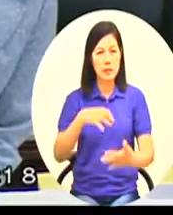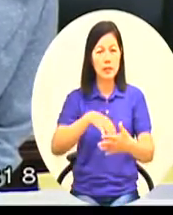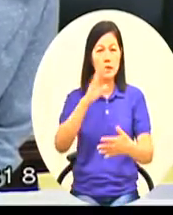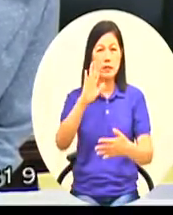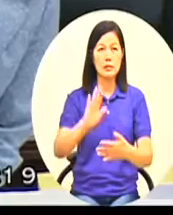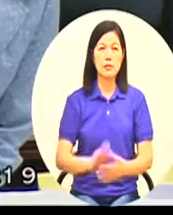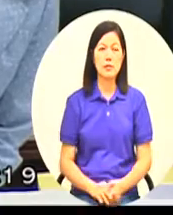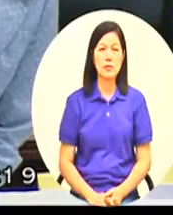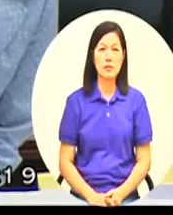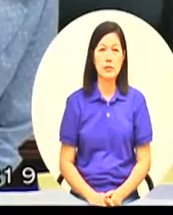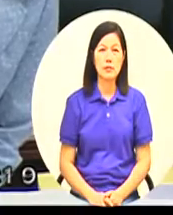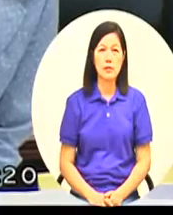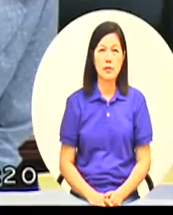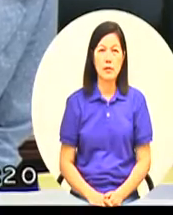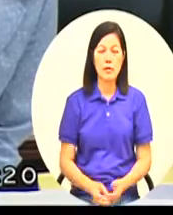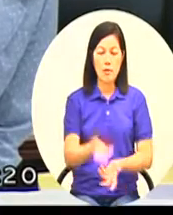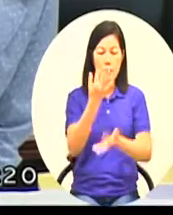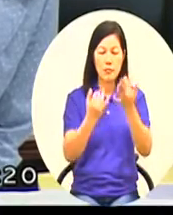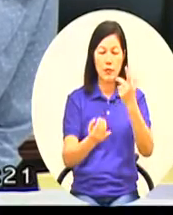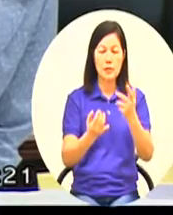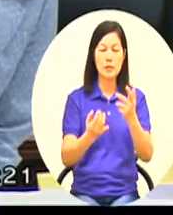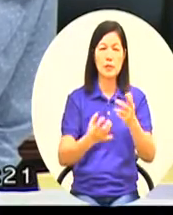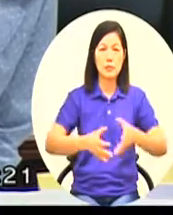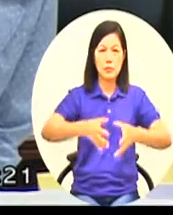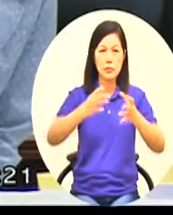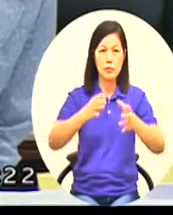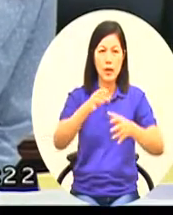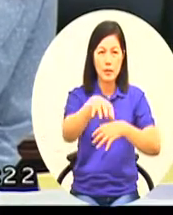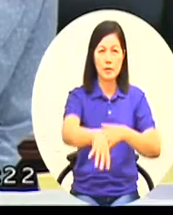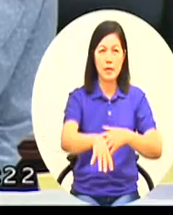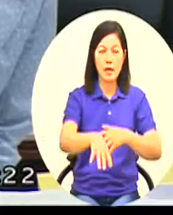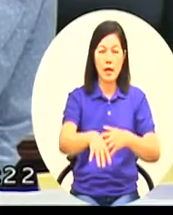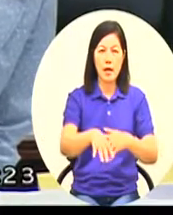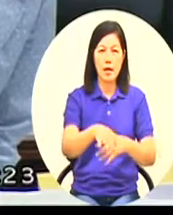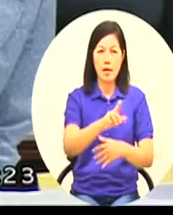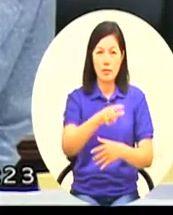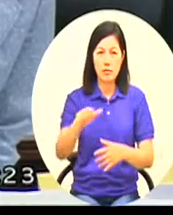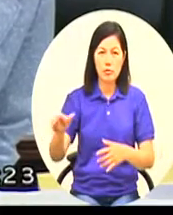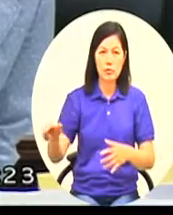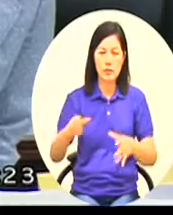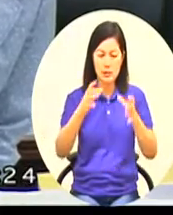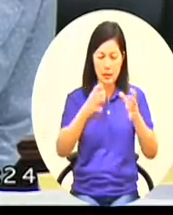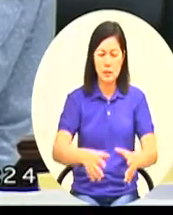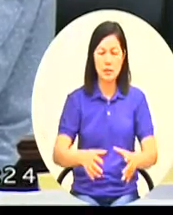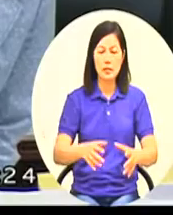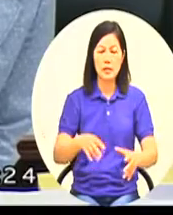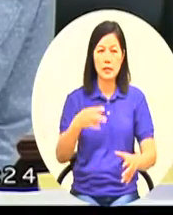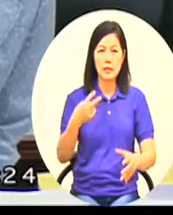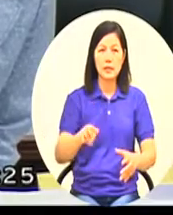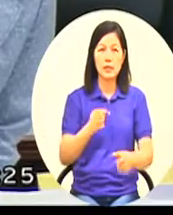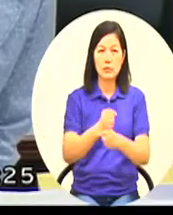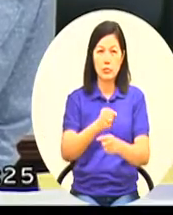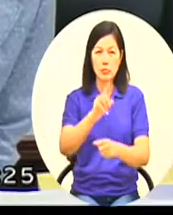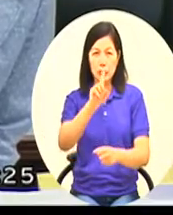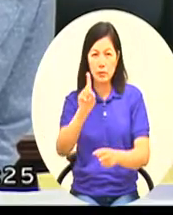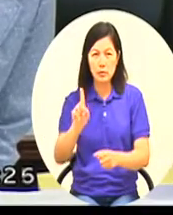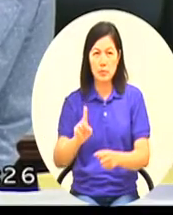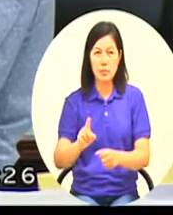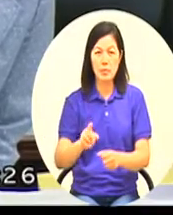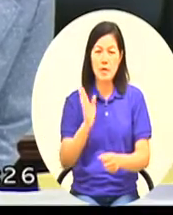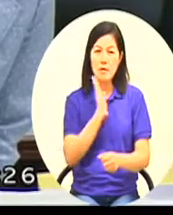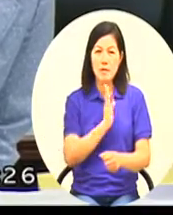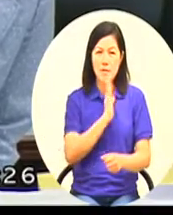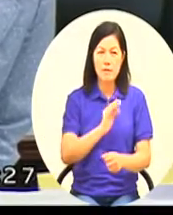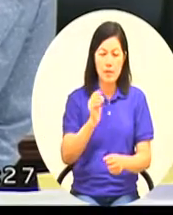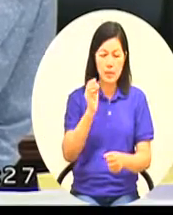我们的焚化厂内的各项设备，然后包括设施操作维护及废弃物